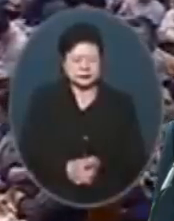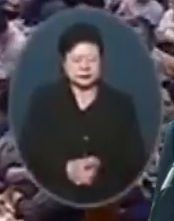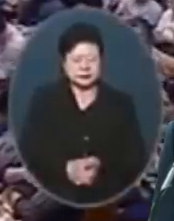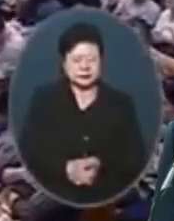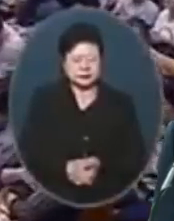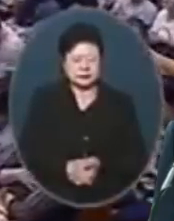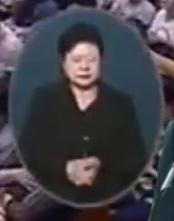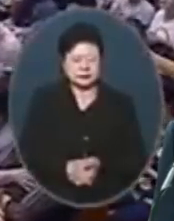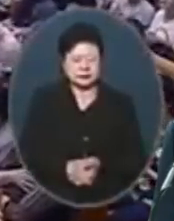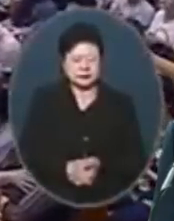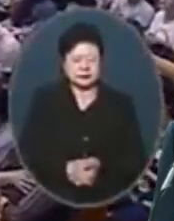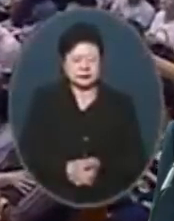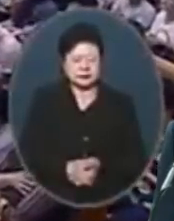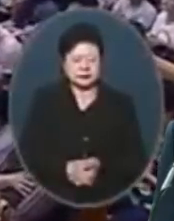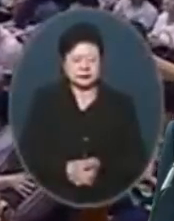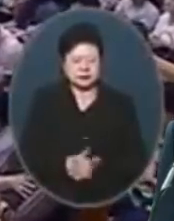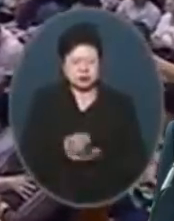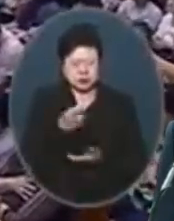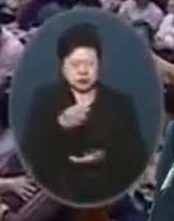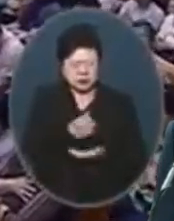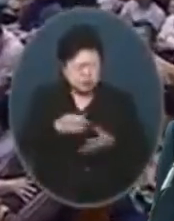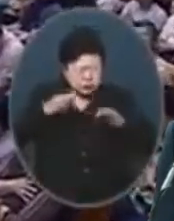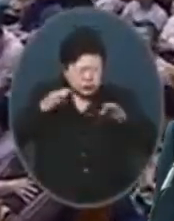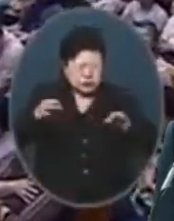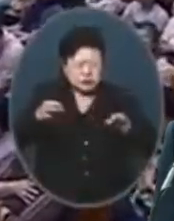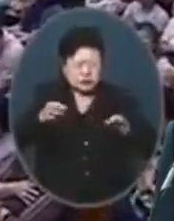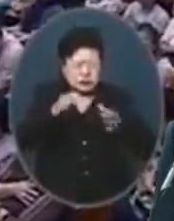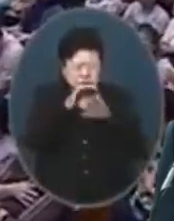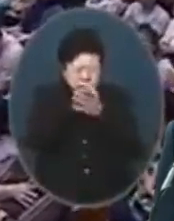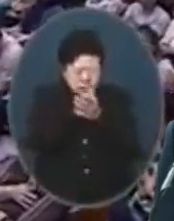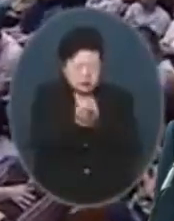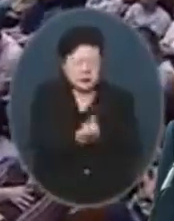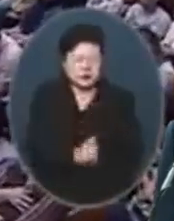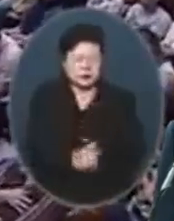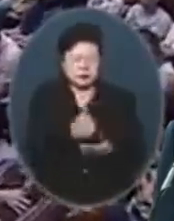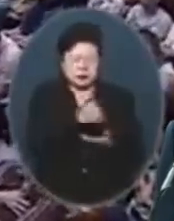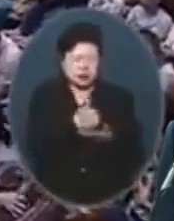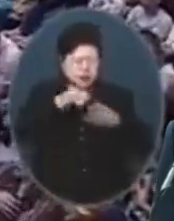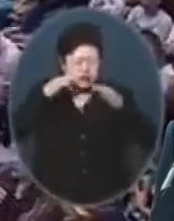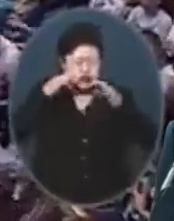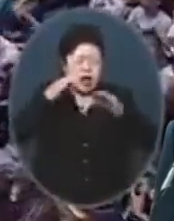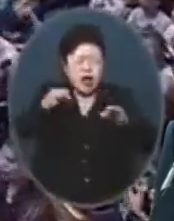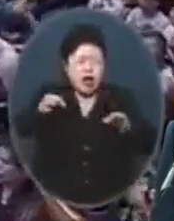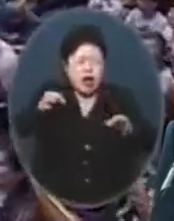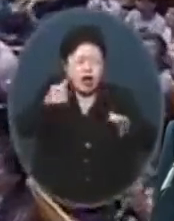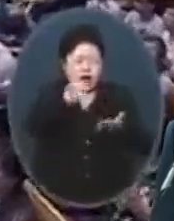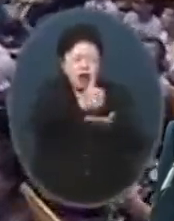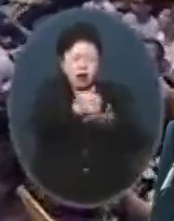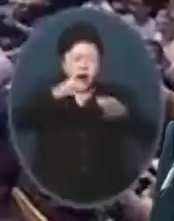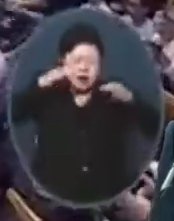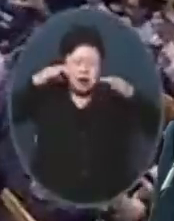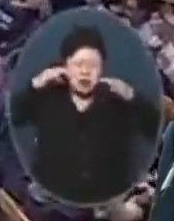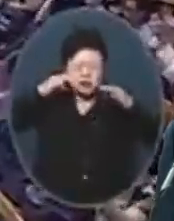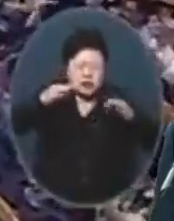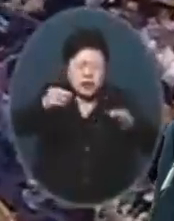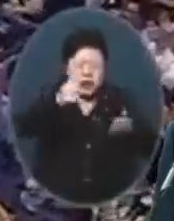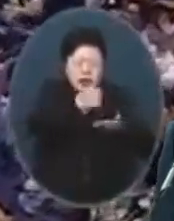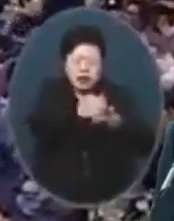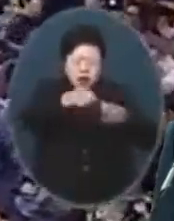우리 주여 세 번 부르고 함께 기도하십시다. 주여,